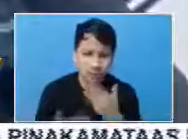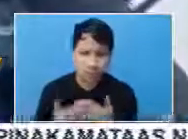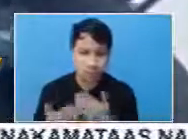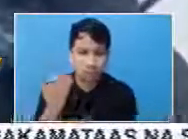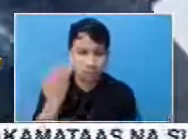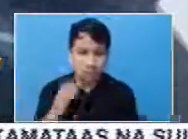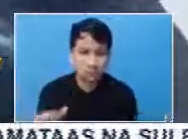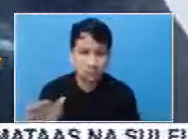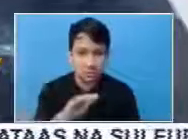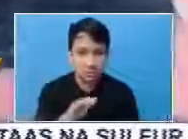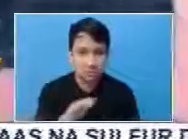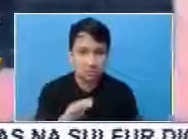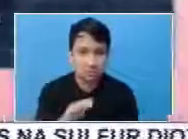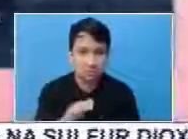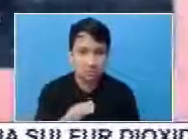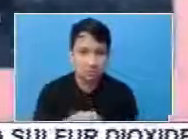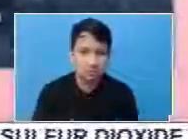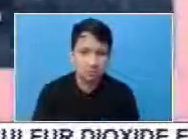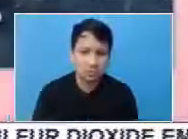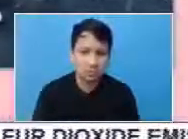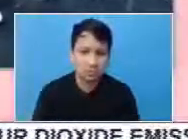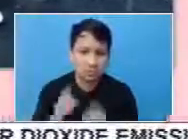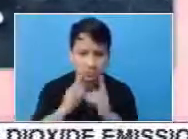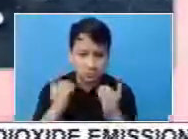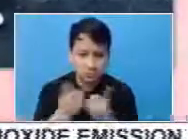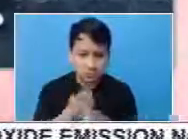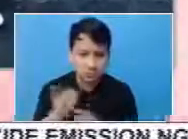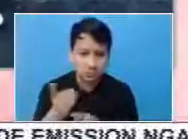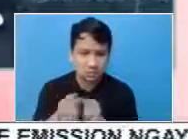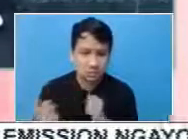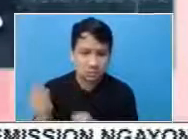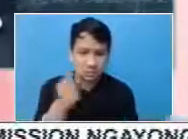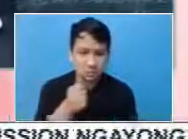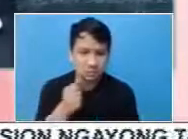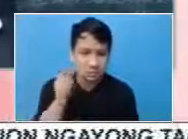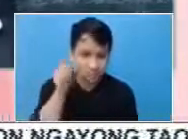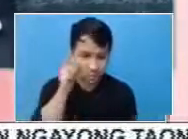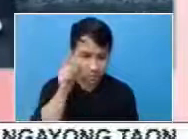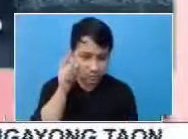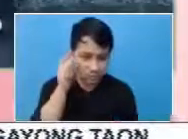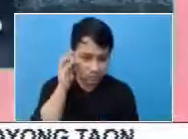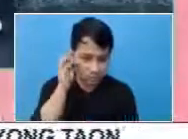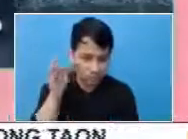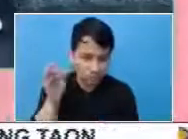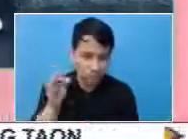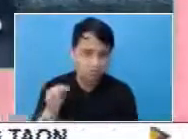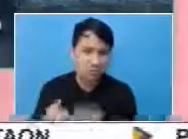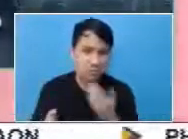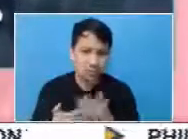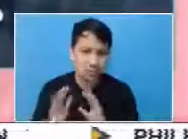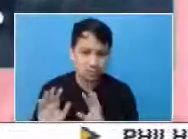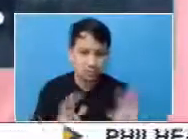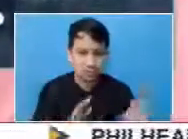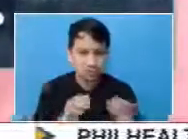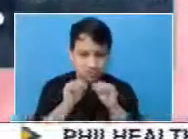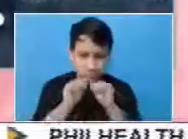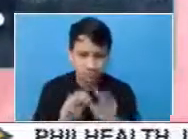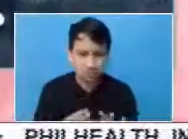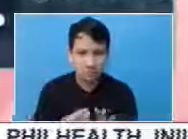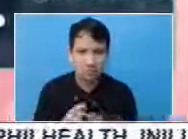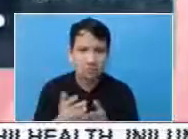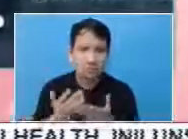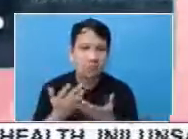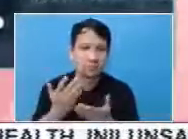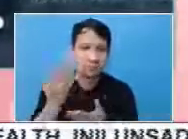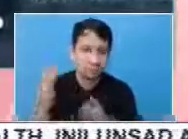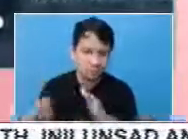gawin natin at yung pag-imbestiga po ay palalimin pa natin para malaman po natin ano po talaga ang naging dahilan, bakit po naging ganito ang kinalabasan